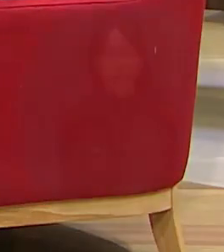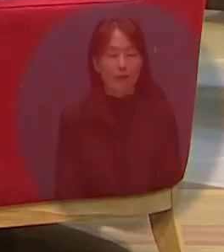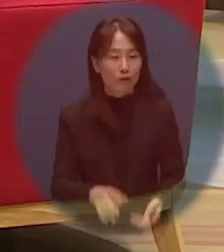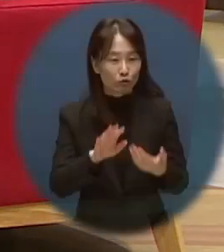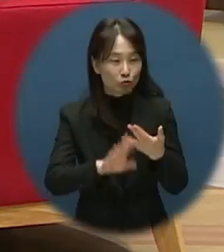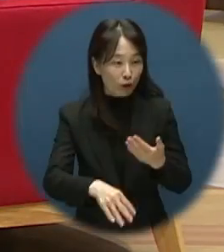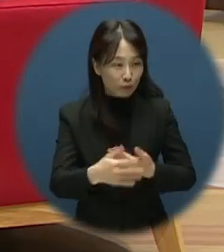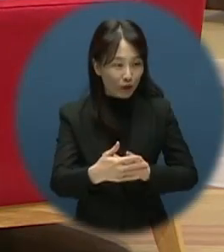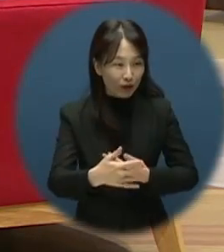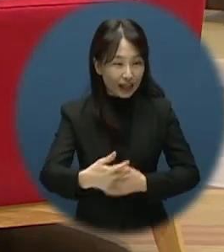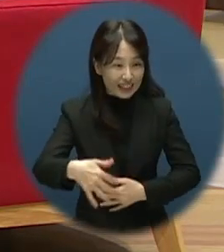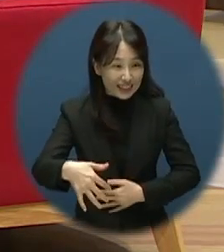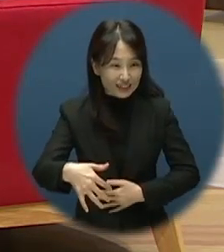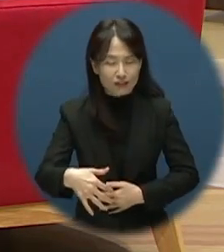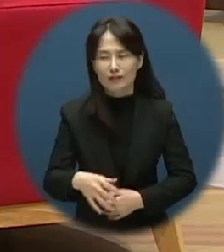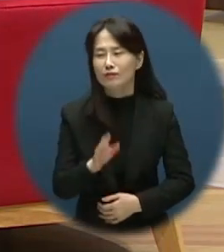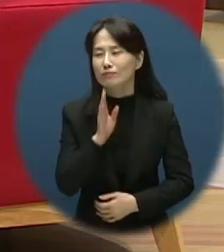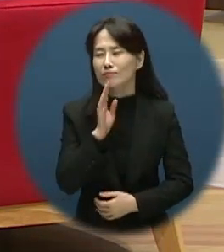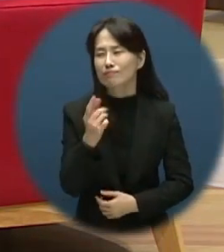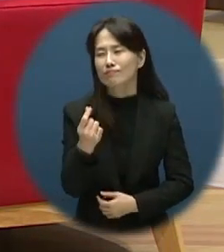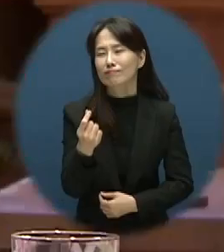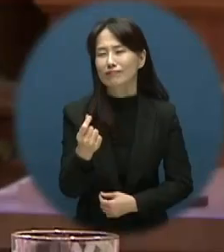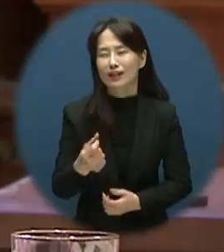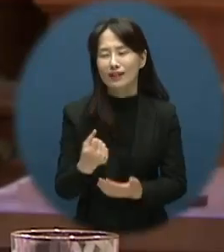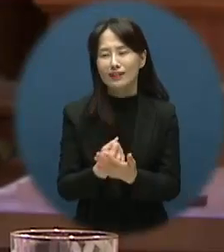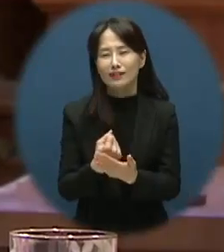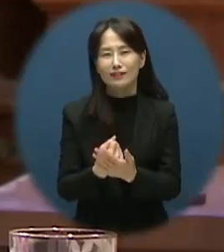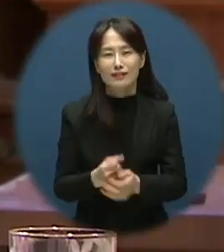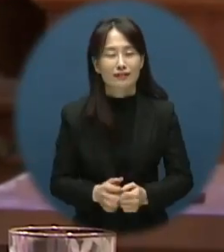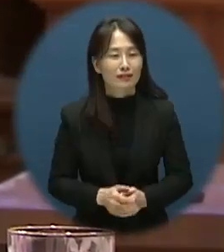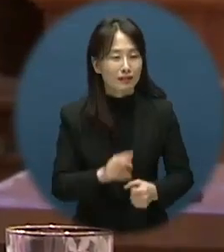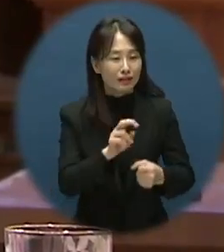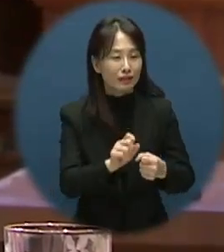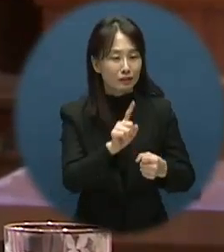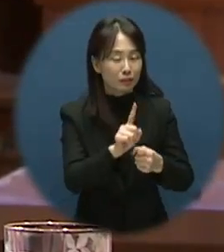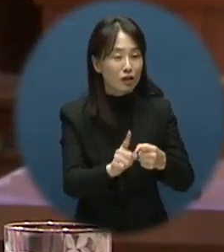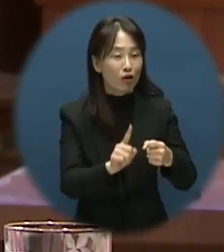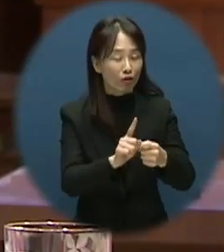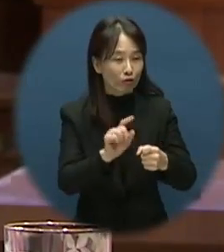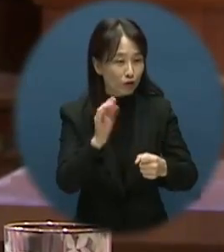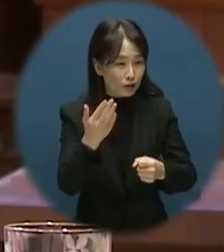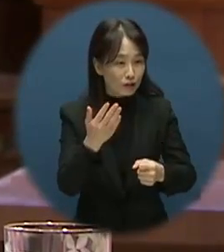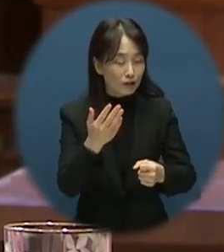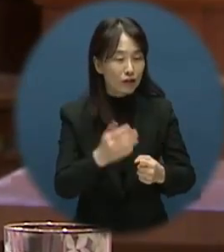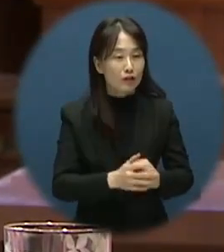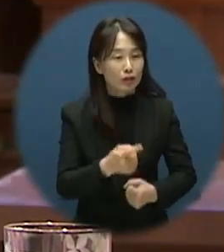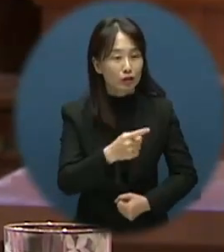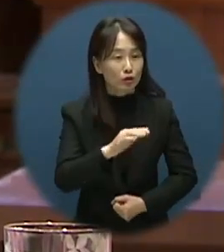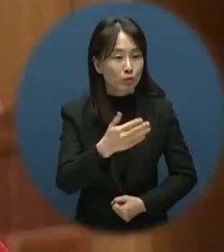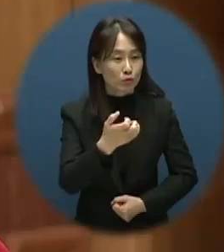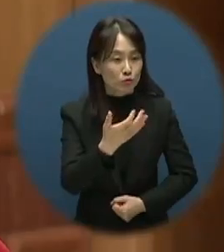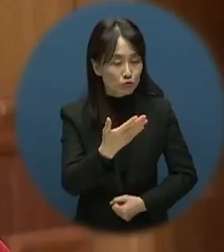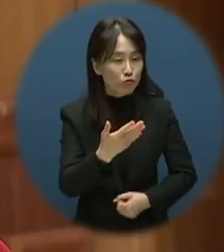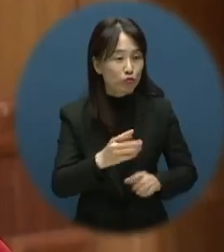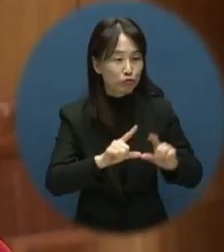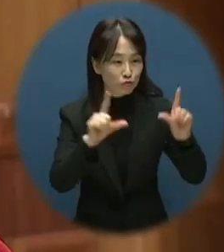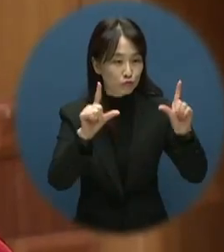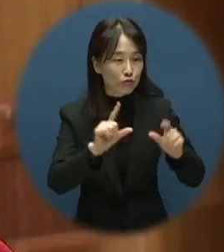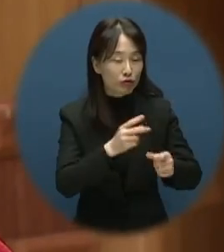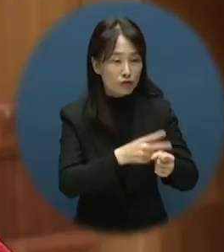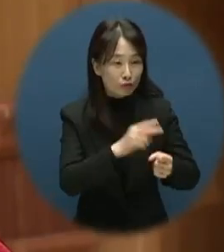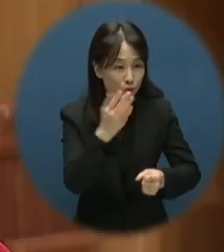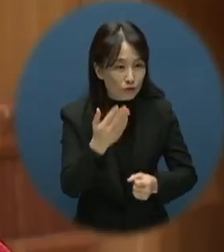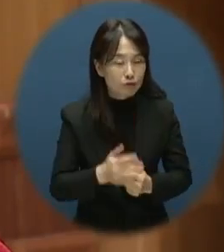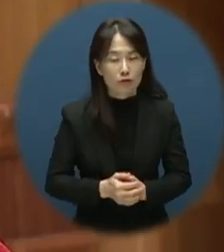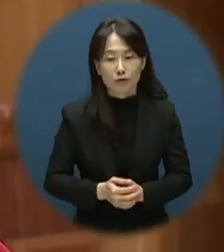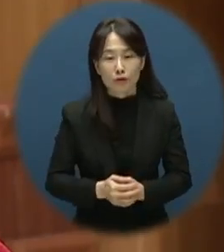후배가 없어요? 아직? 아직도 없습니다. 안타깝게도. 21년 차 한의사시잖아요. 예, 99년에 예. 한의사 되셨습니까? 예, 그렇습니다. 근데